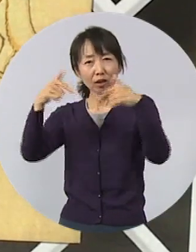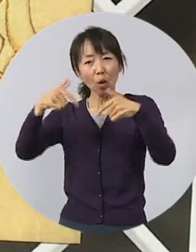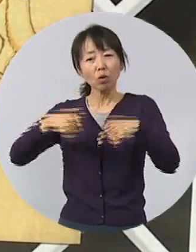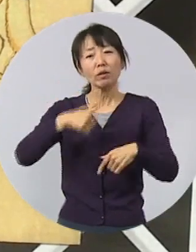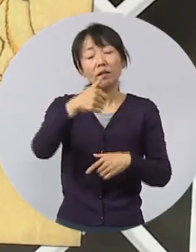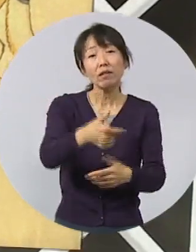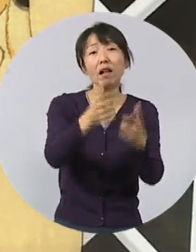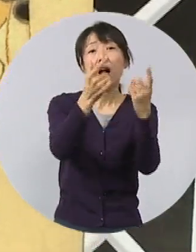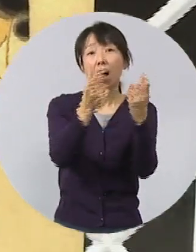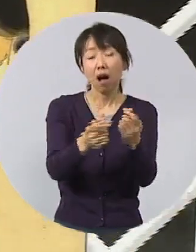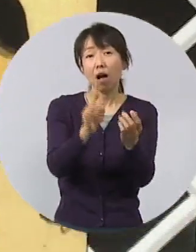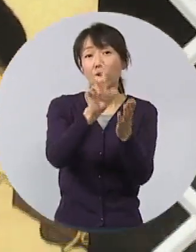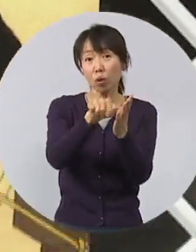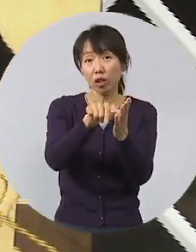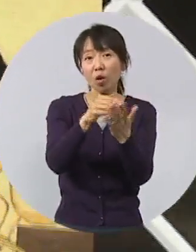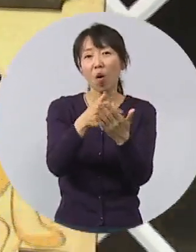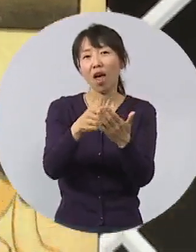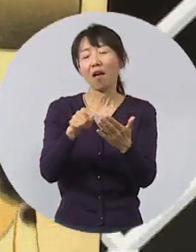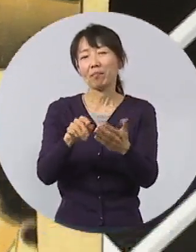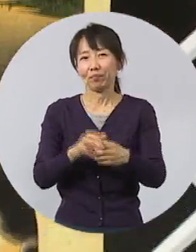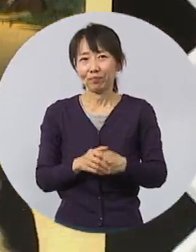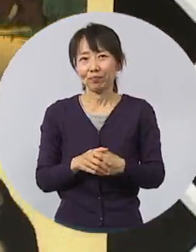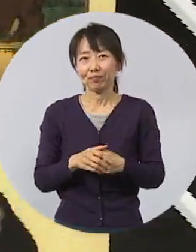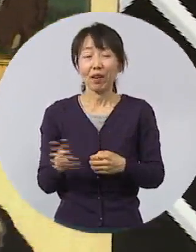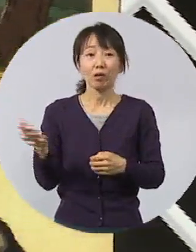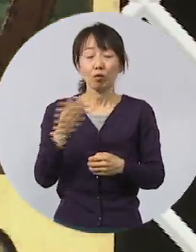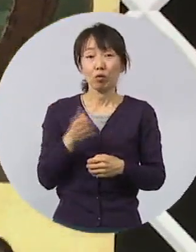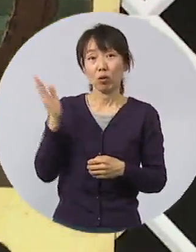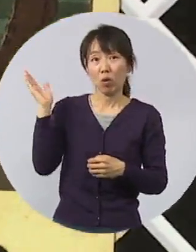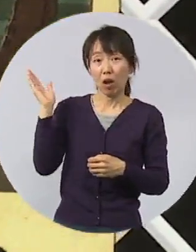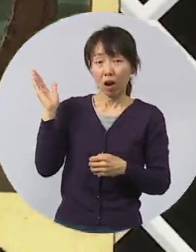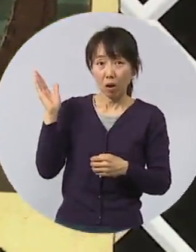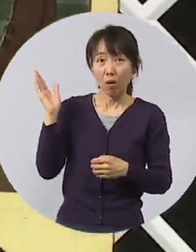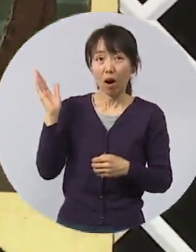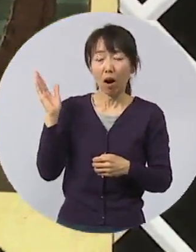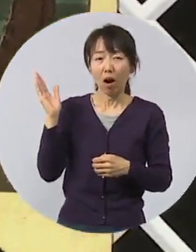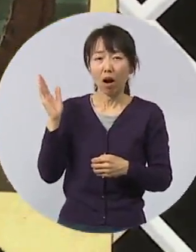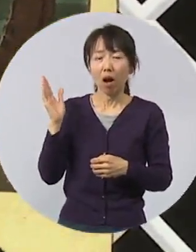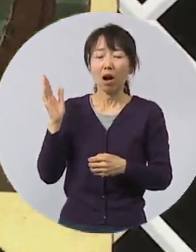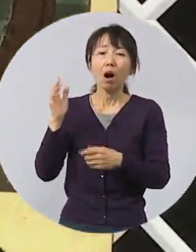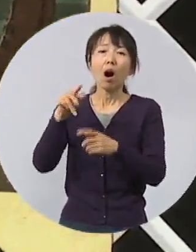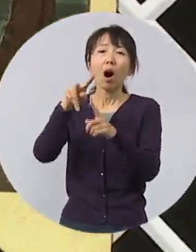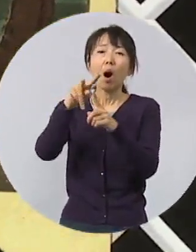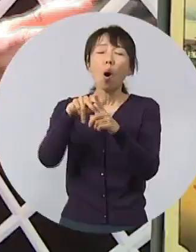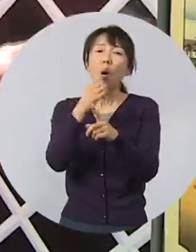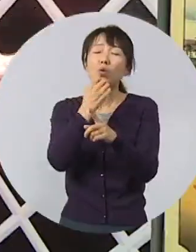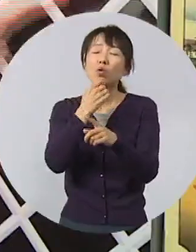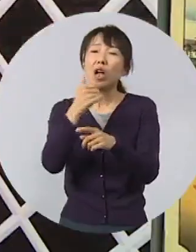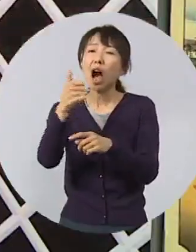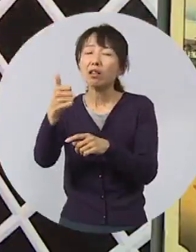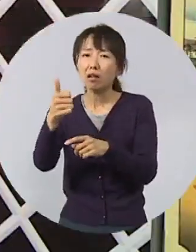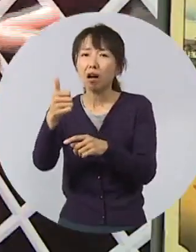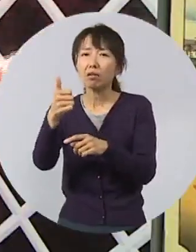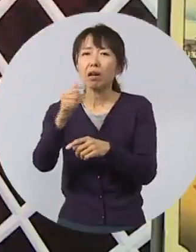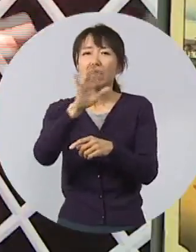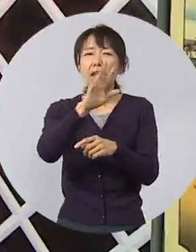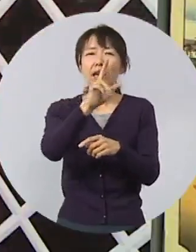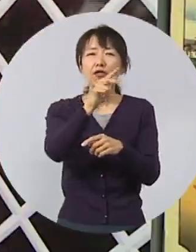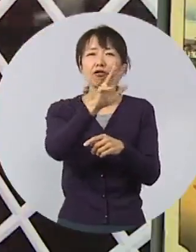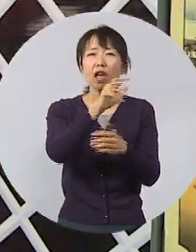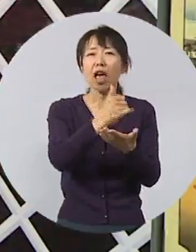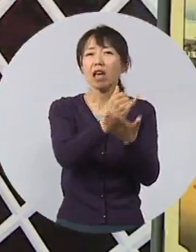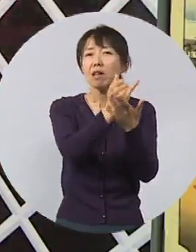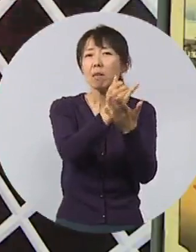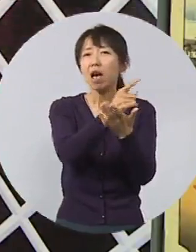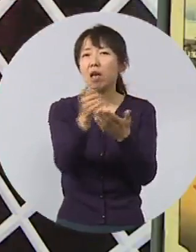これは、まあ、いわゆる小栗半官と照姫の物語と、でこれ浄瑠璃だとか歌舞伎だとかい